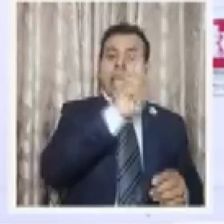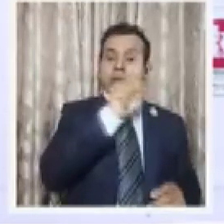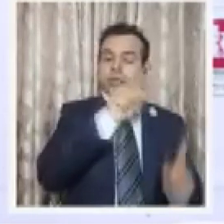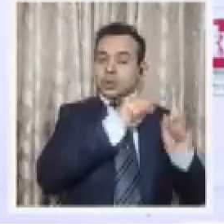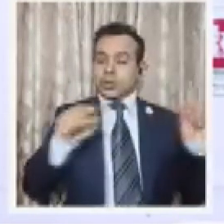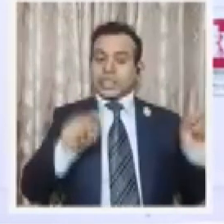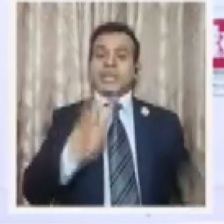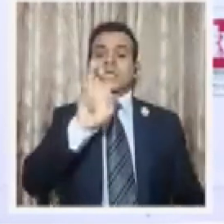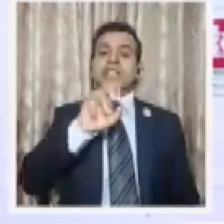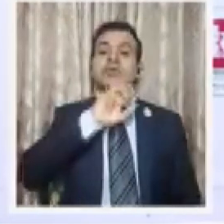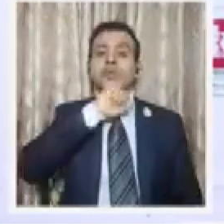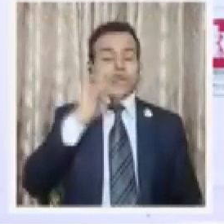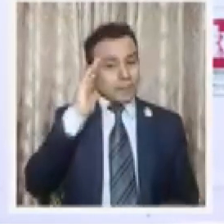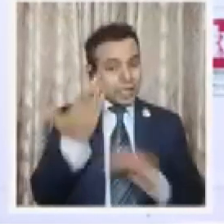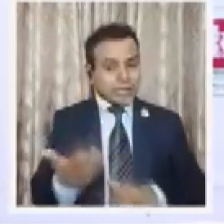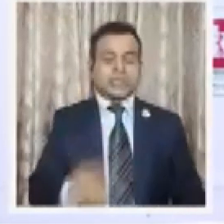11 থেকে 20 বছরের 30 জন,